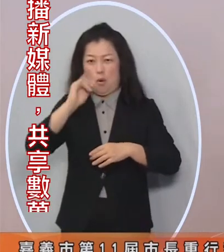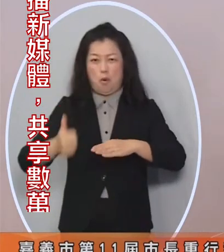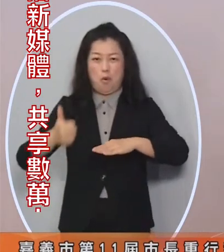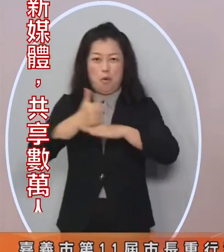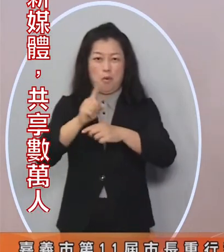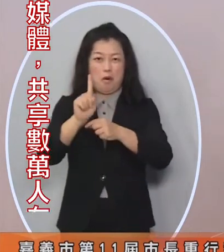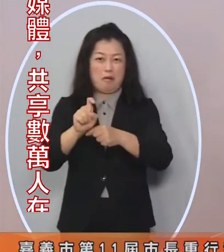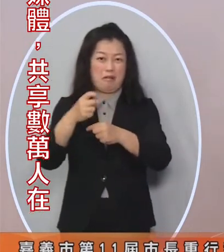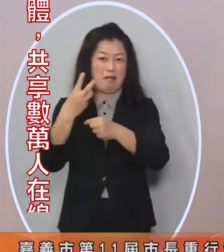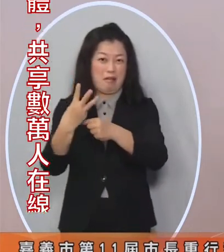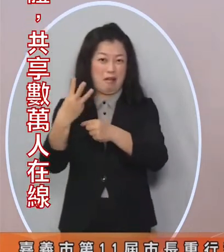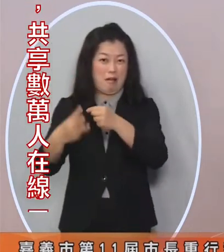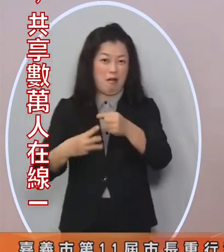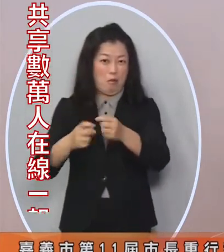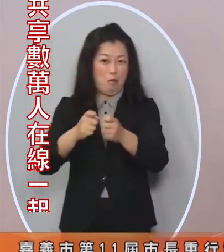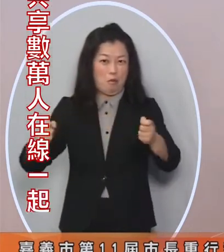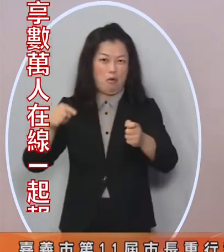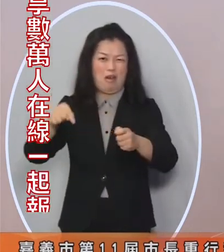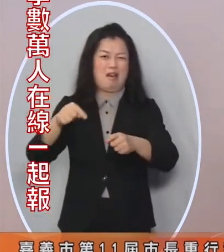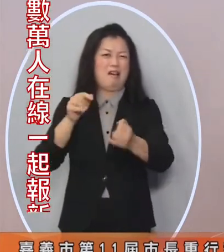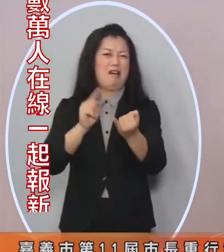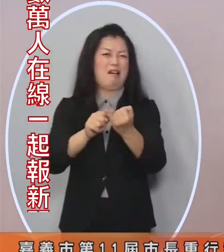个啦，忙到足熟个，